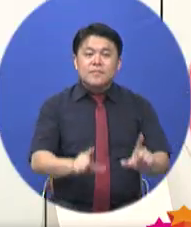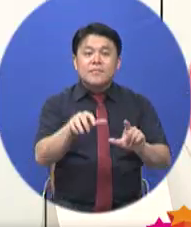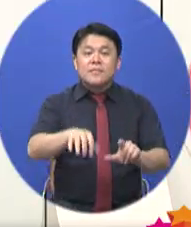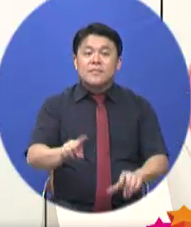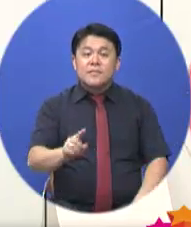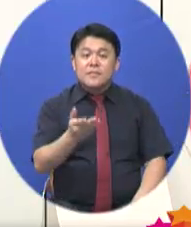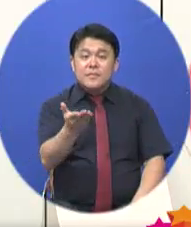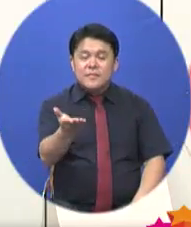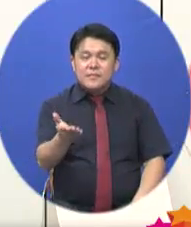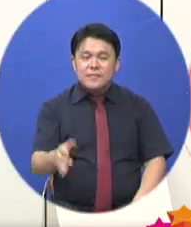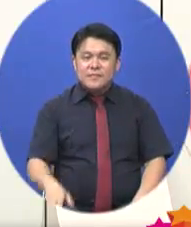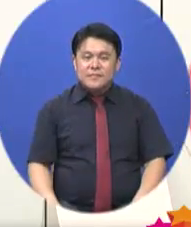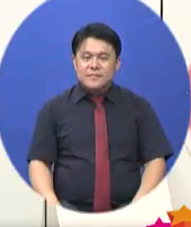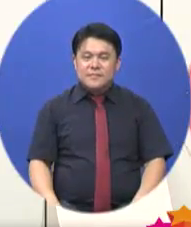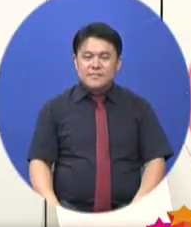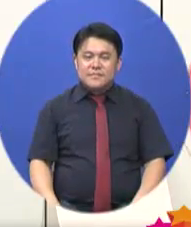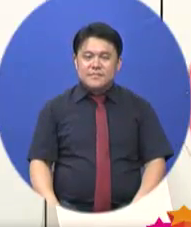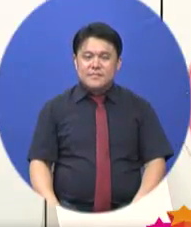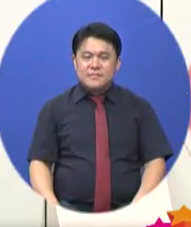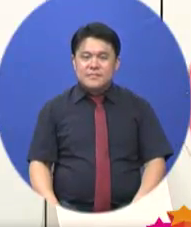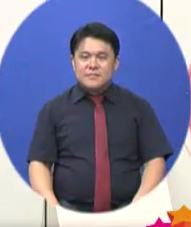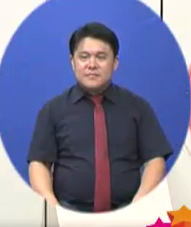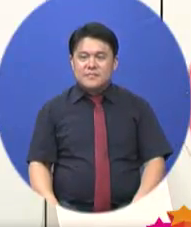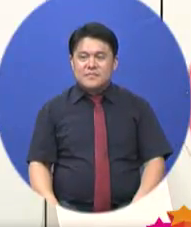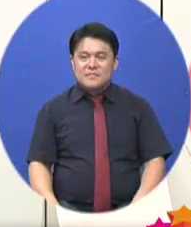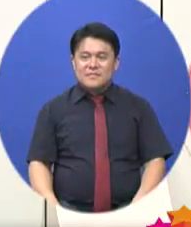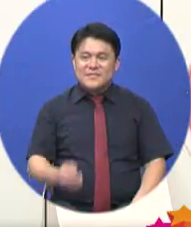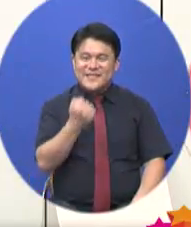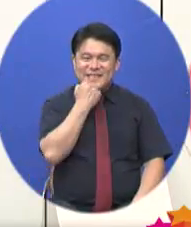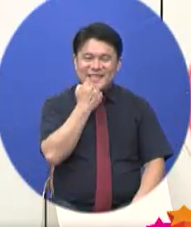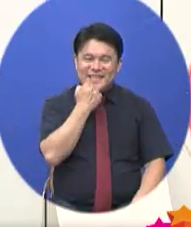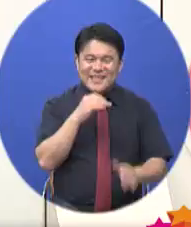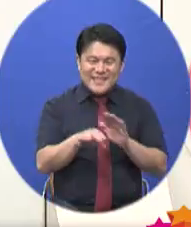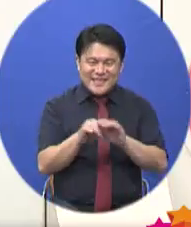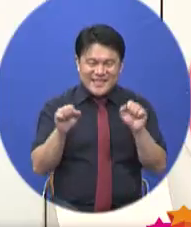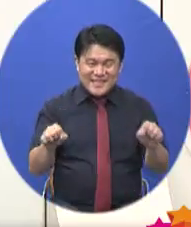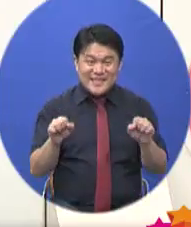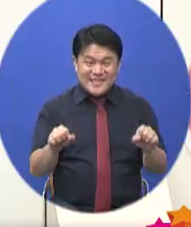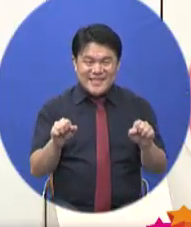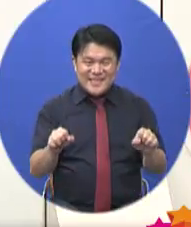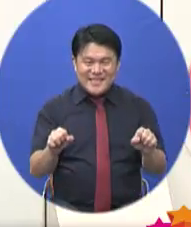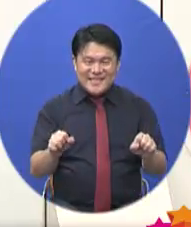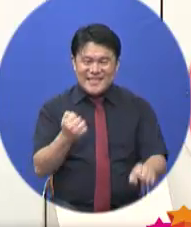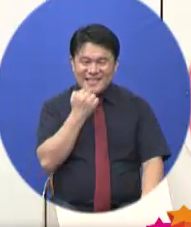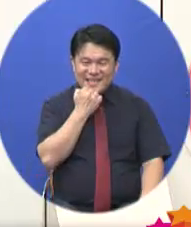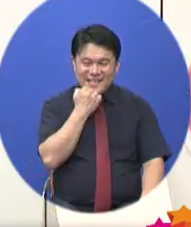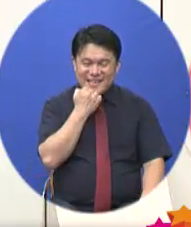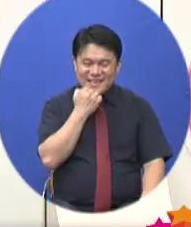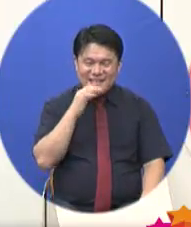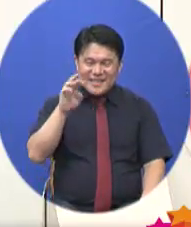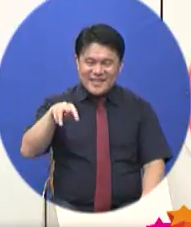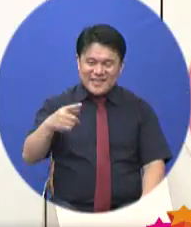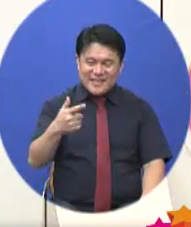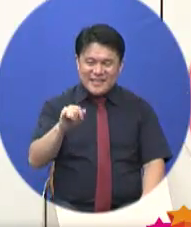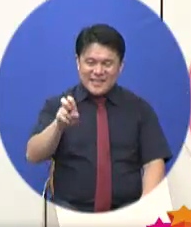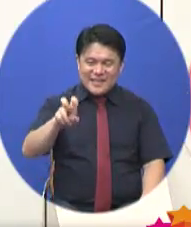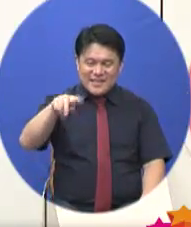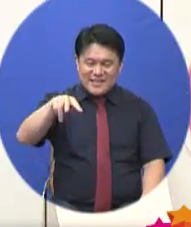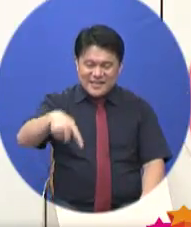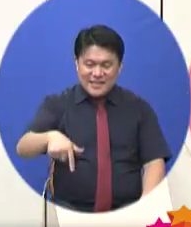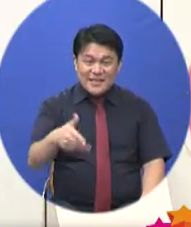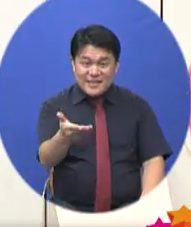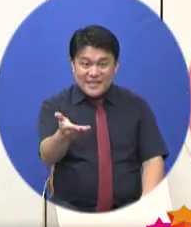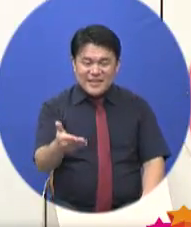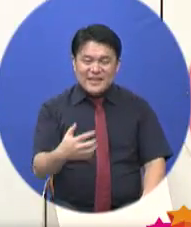사세요? 안녕하세요. 네. 오. 안녕하세요. 네, 네, 윤인수 네, 말씀하세요. 네. 네, 네.